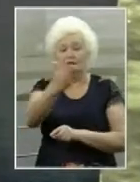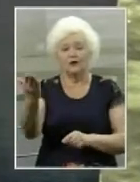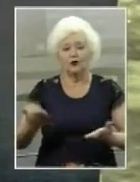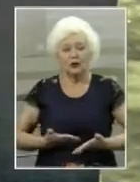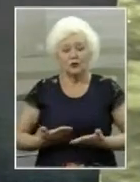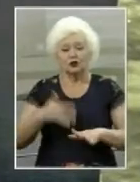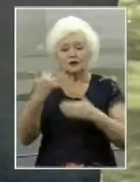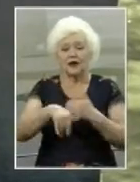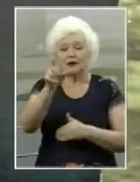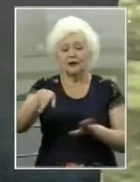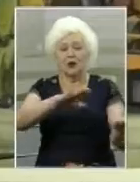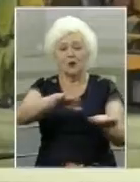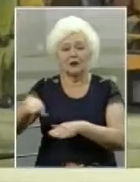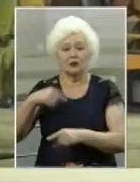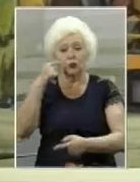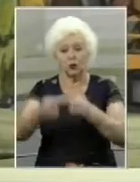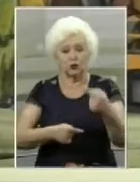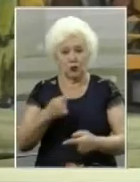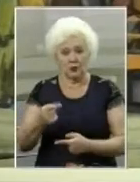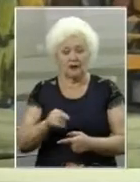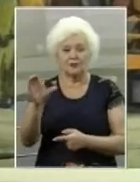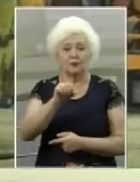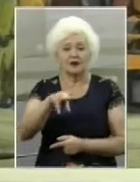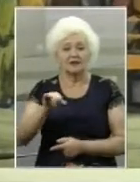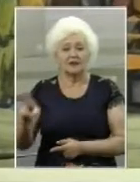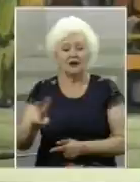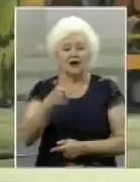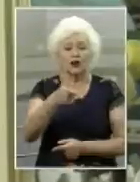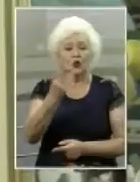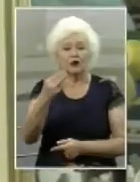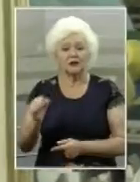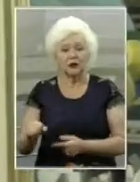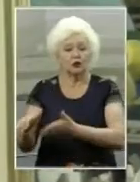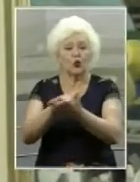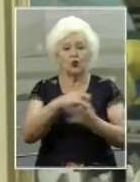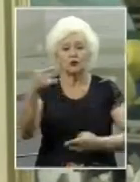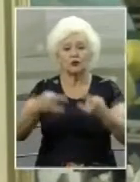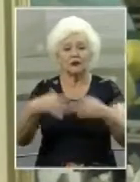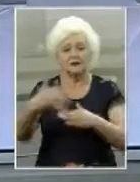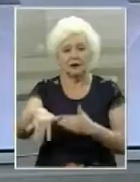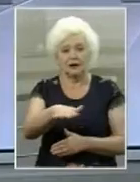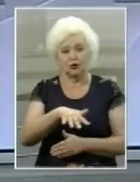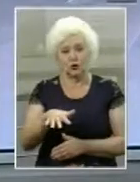життя херсонців минулого століття. Світлана Піцан, Григорій Шматко, Суспільне, Херсон.